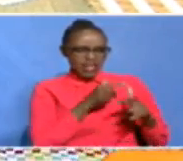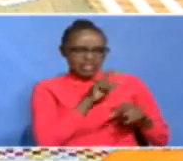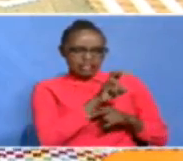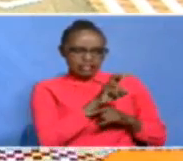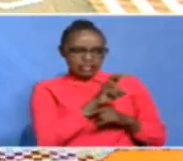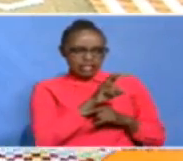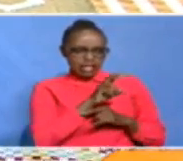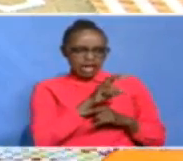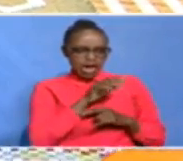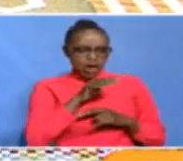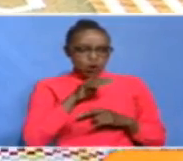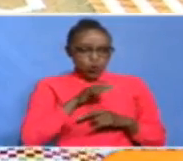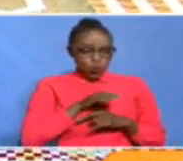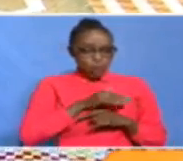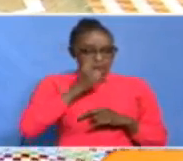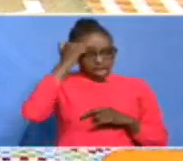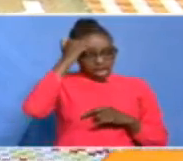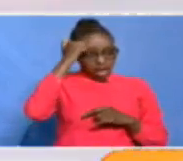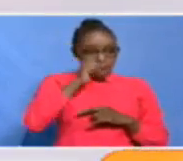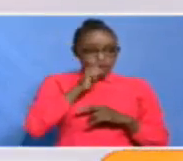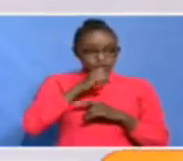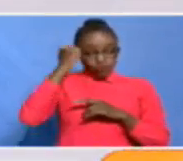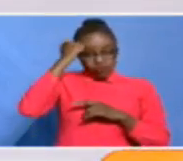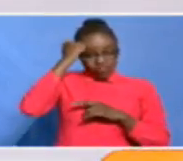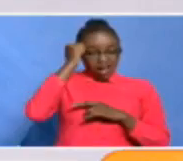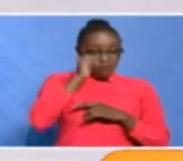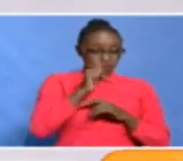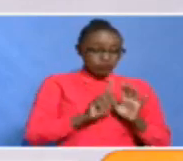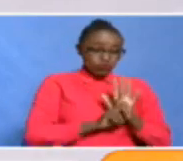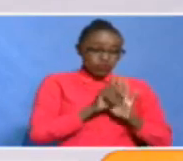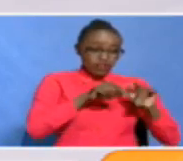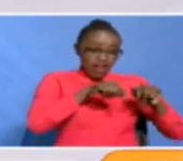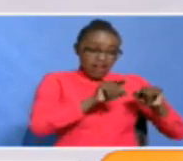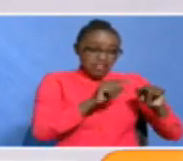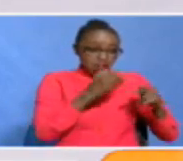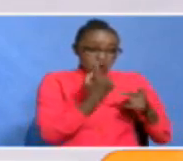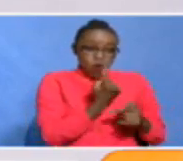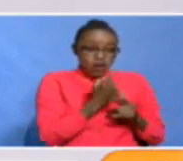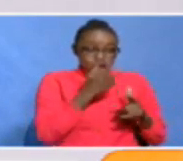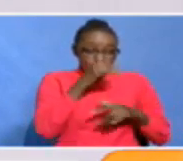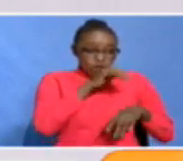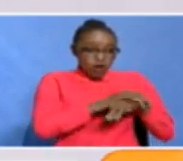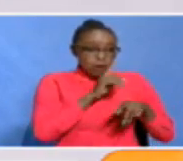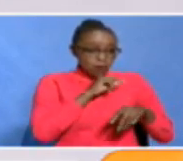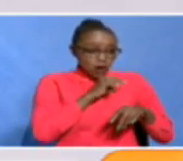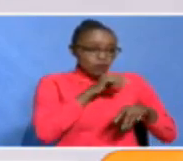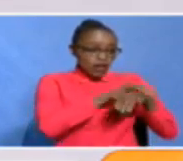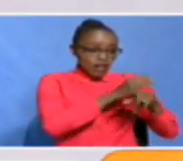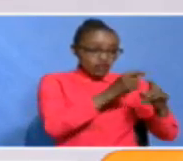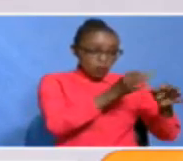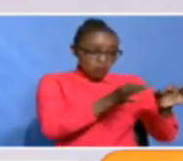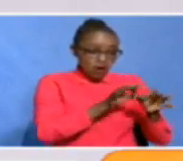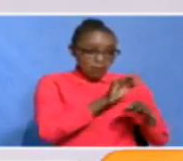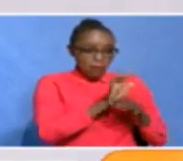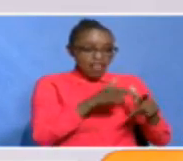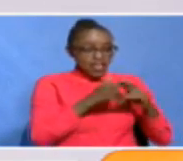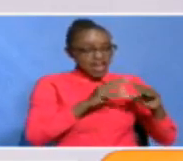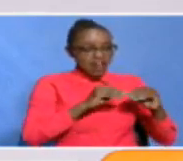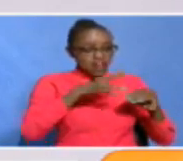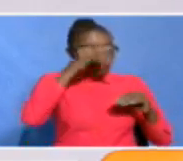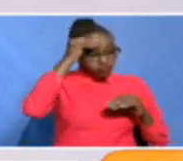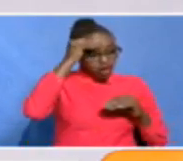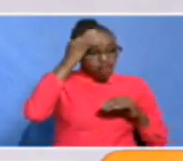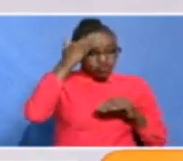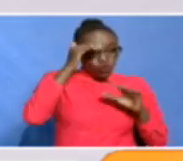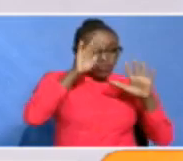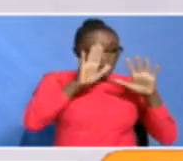mke amesoma. Naweza kuwa amesoma kuja kujiendeleza mwenyewe, maana kama umempata ametoka katika familia yake, amesomeshwa, amejua umuhimu wa